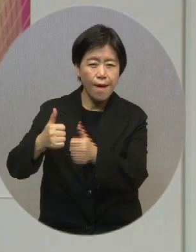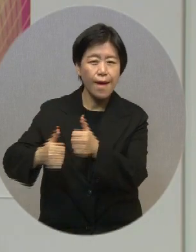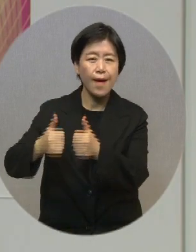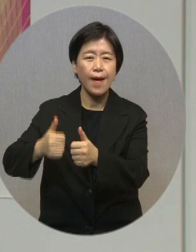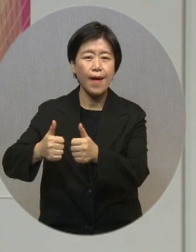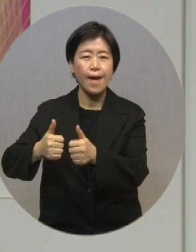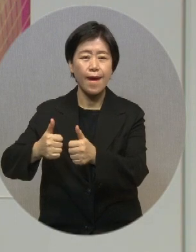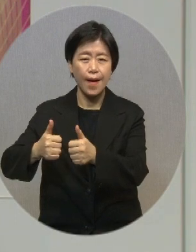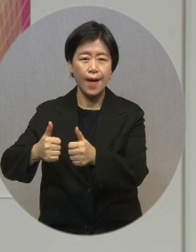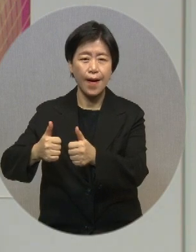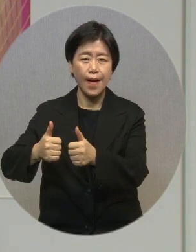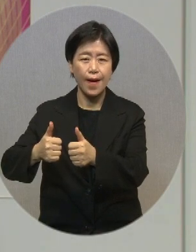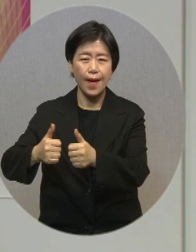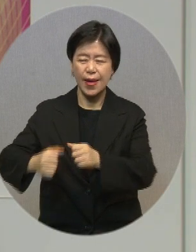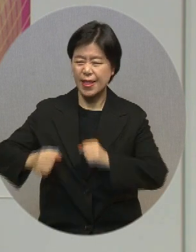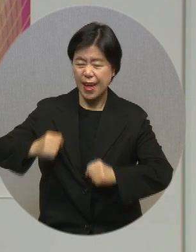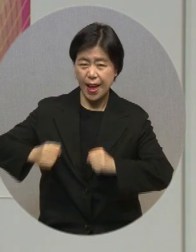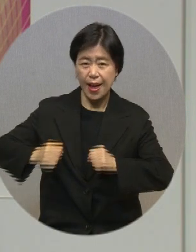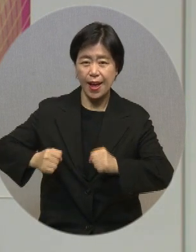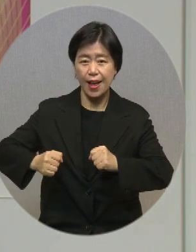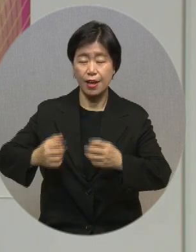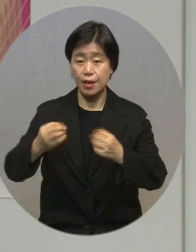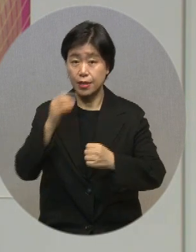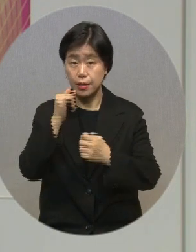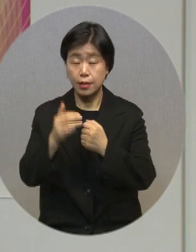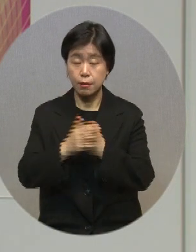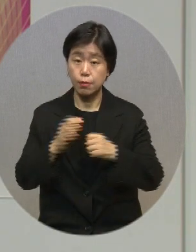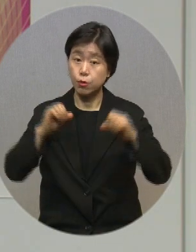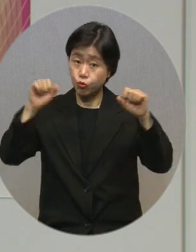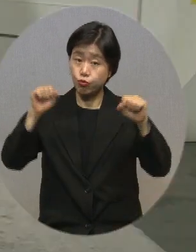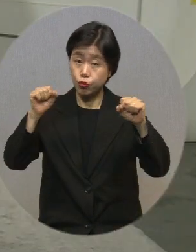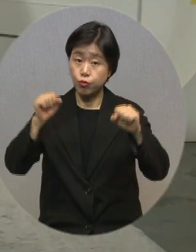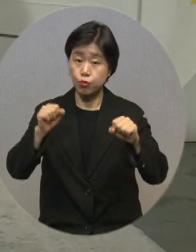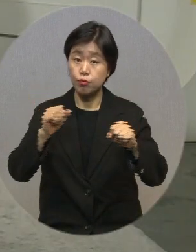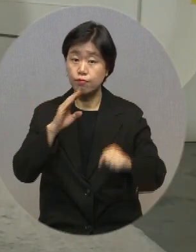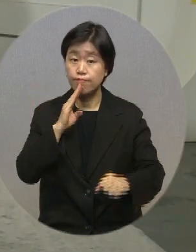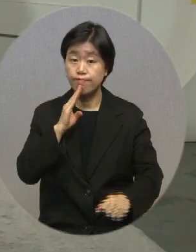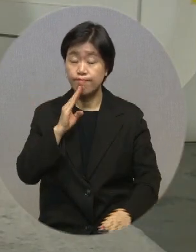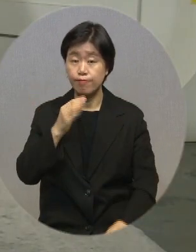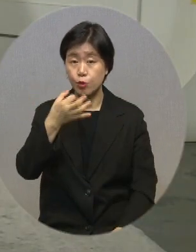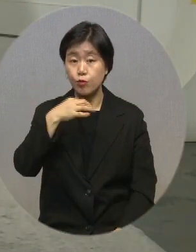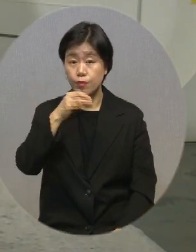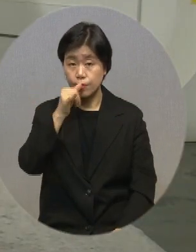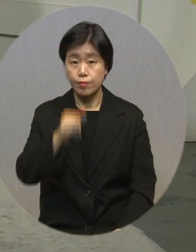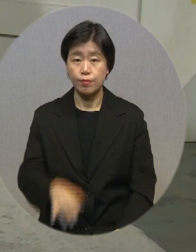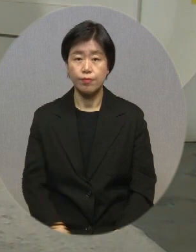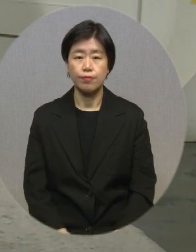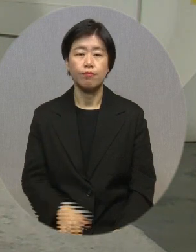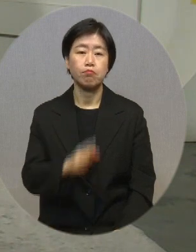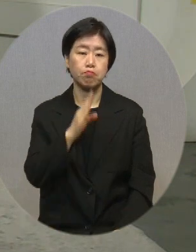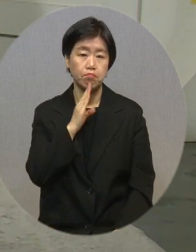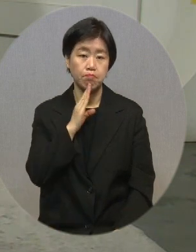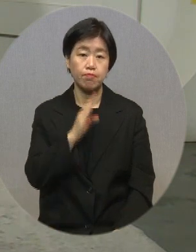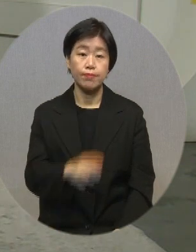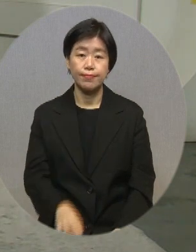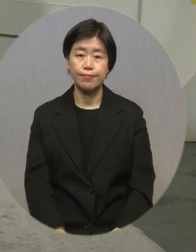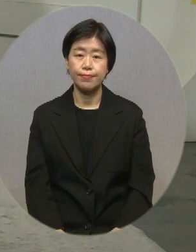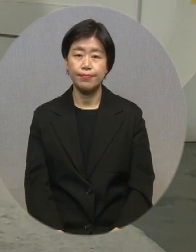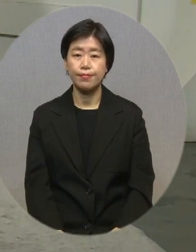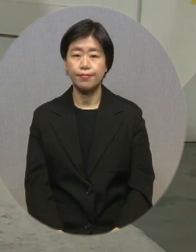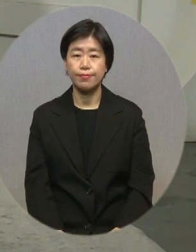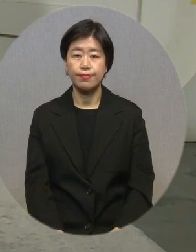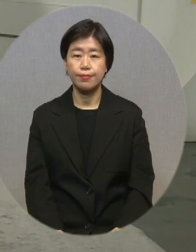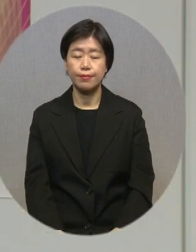막 뛰면서 왔다 갔다 하는 운동이기 때문에 그게 아하. 네. 네. 큰 도움이 되는구나. 예. 예. 예.